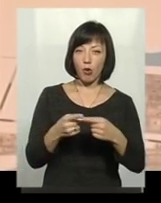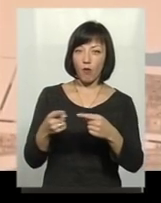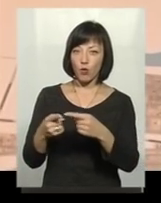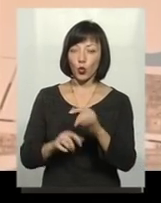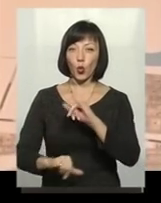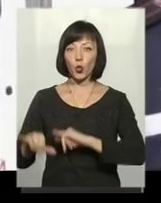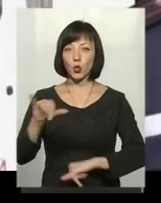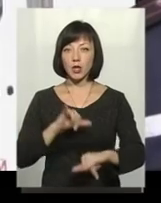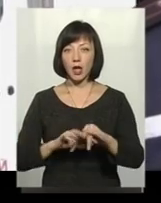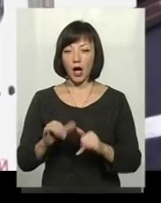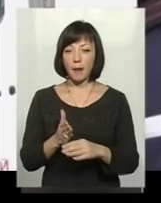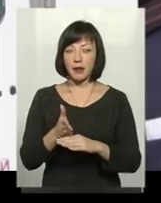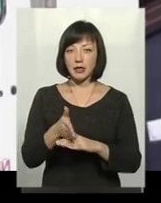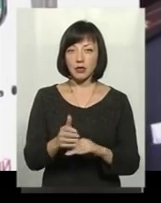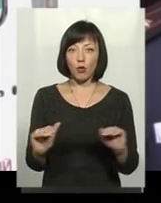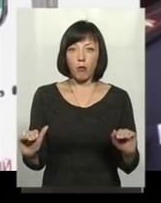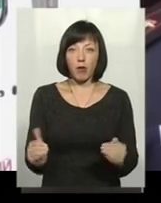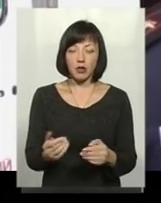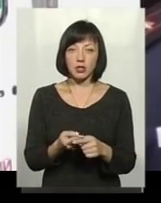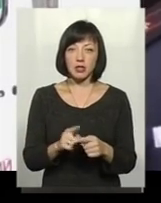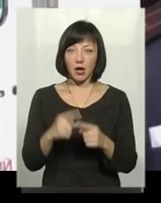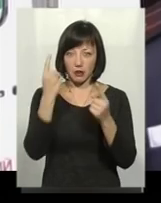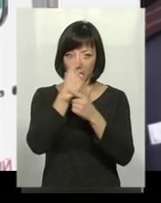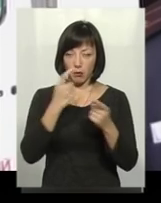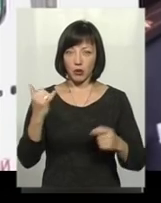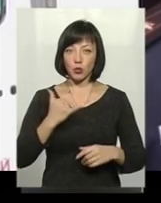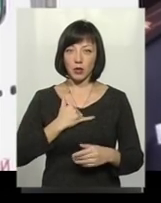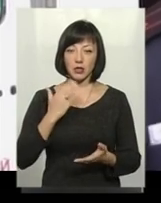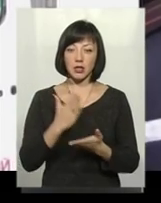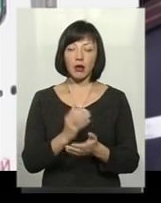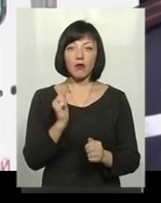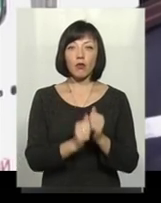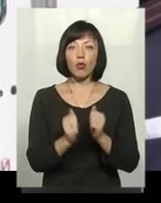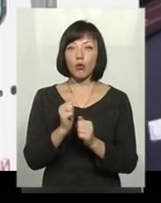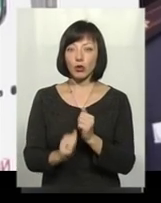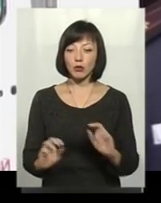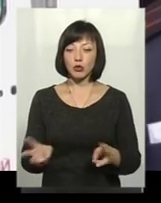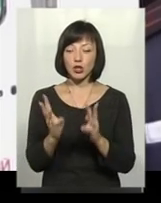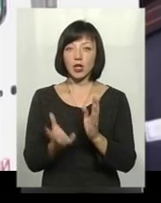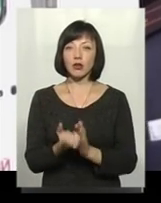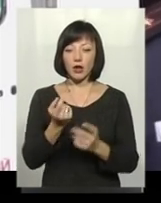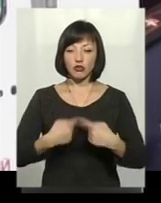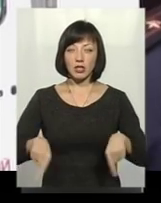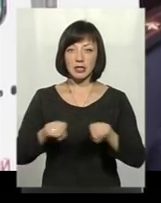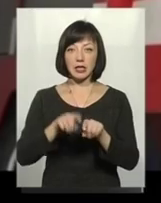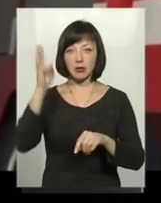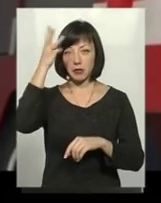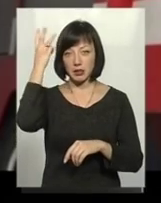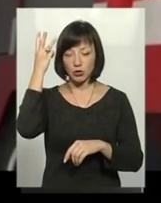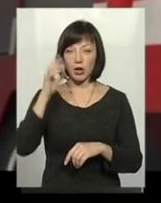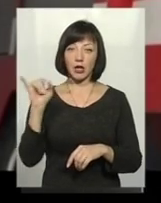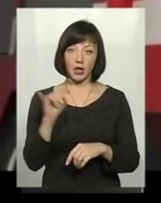куди під'їзд обмежений. Ця інформація в нас є в кожній пожежно-рятувальній частині обласного центру.